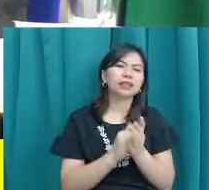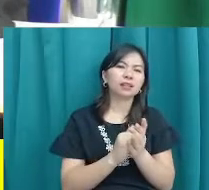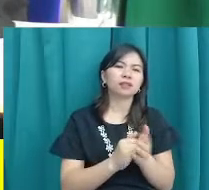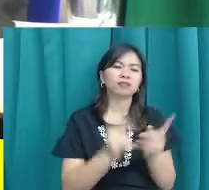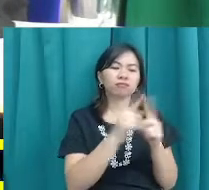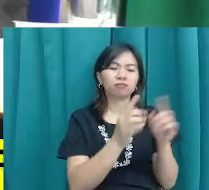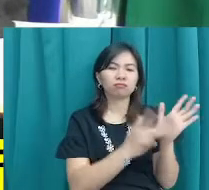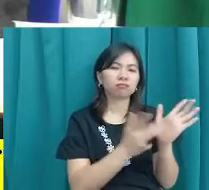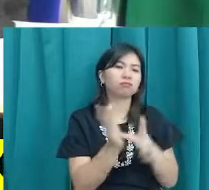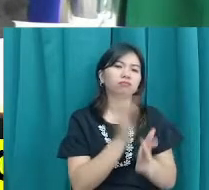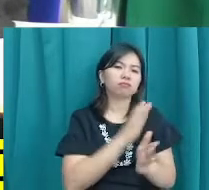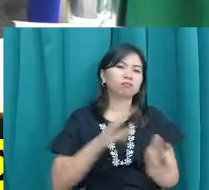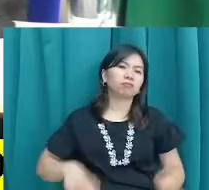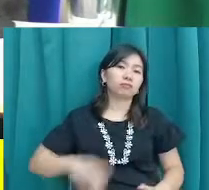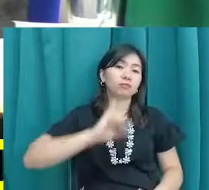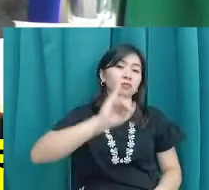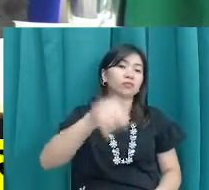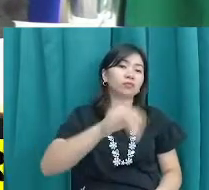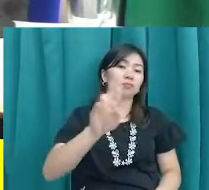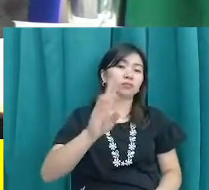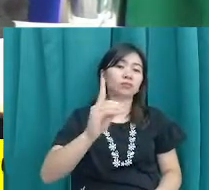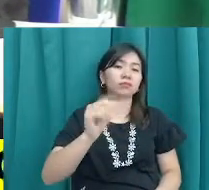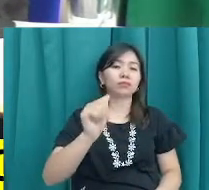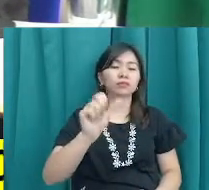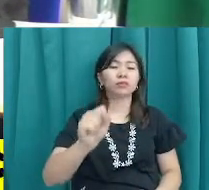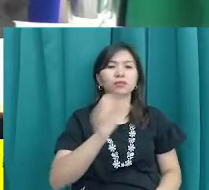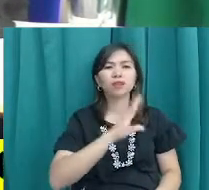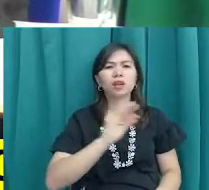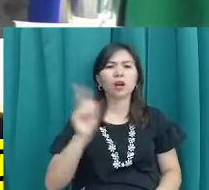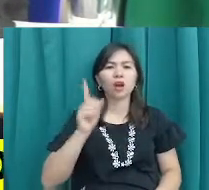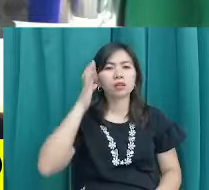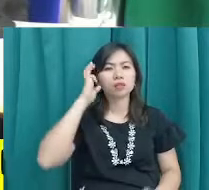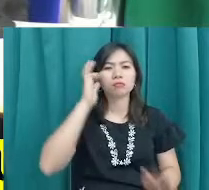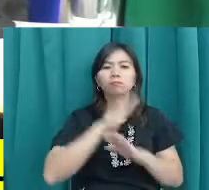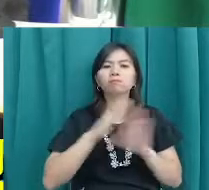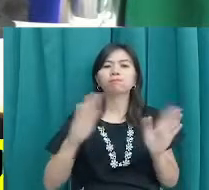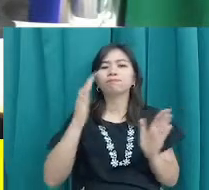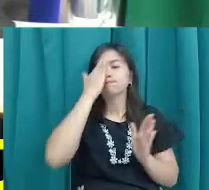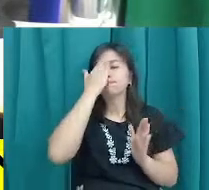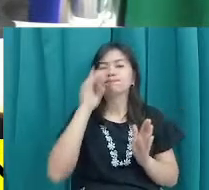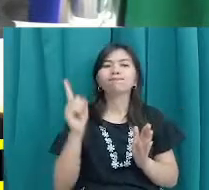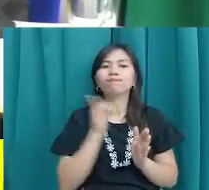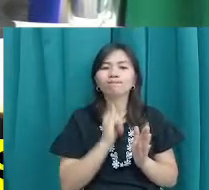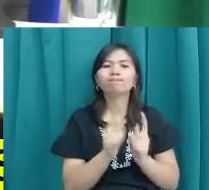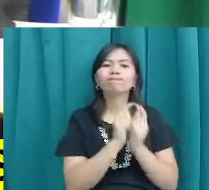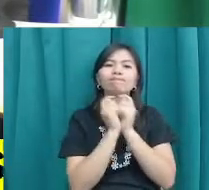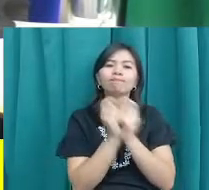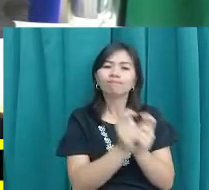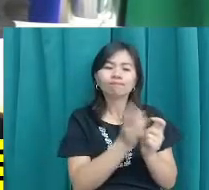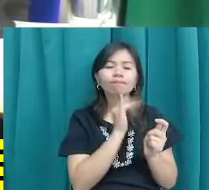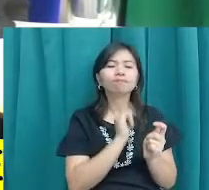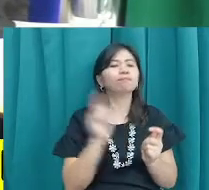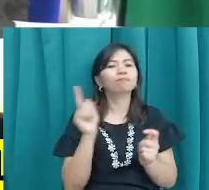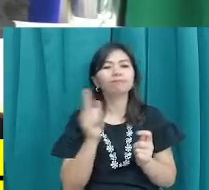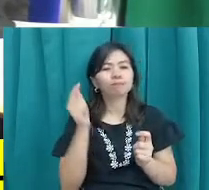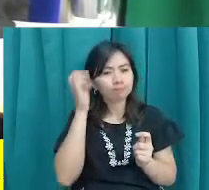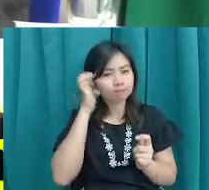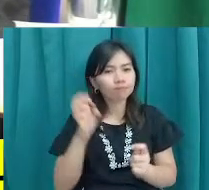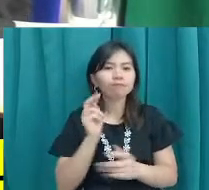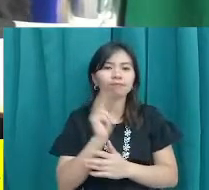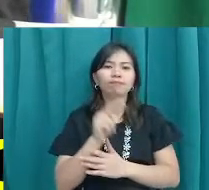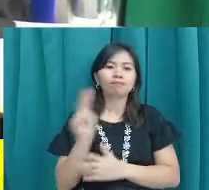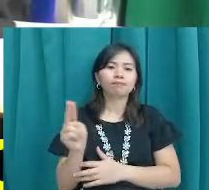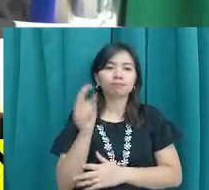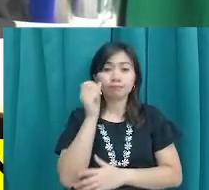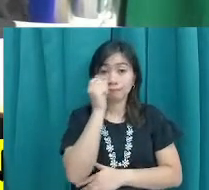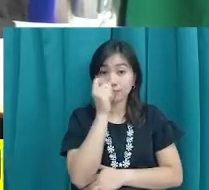niya eh. Mm. Gusto niya. Ang hindi niya alam, yung pagsasama nila ng Panginoon, kailangan niya. Nakuha niyo yung point,